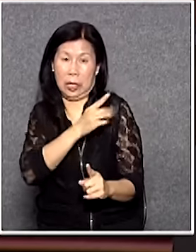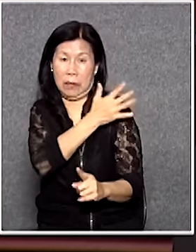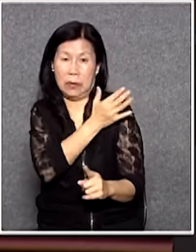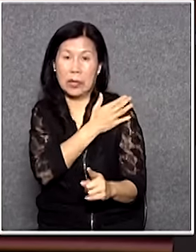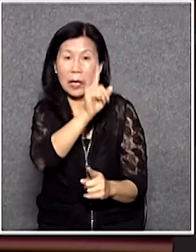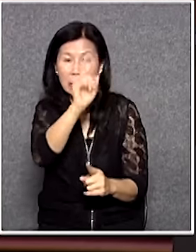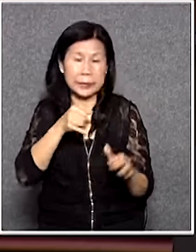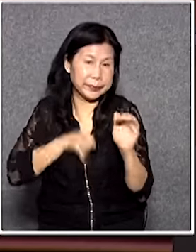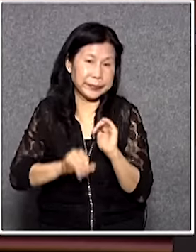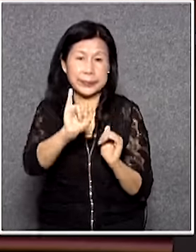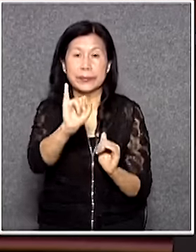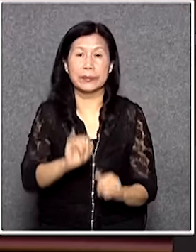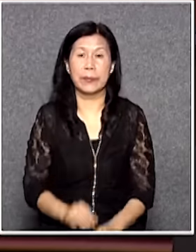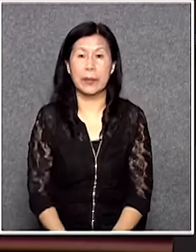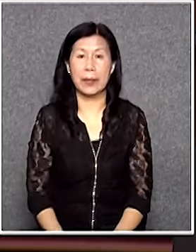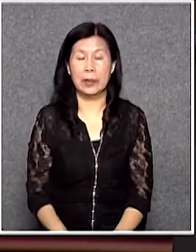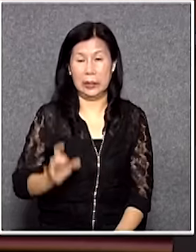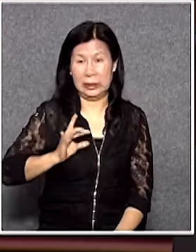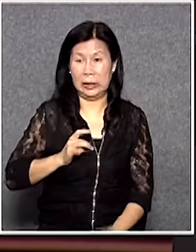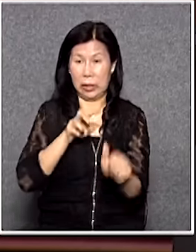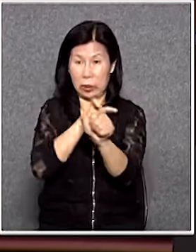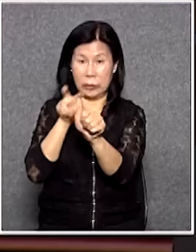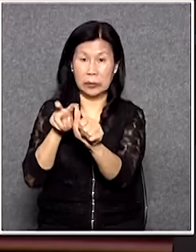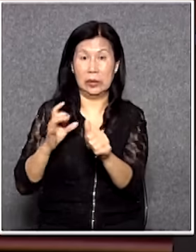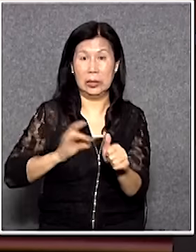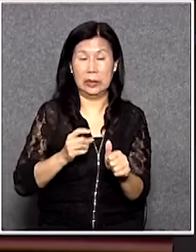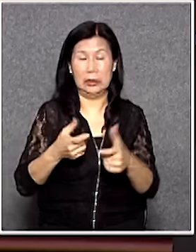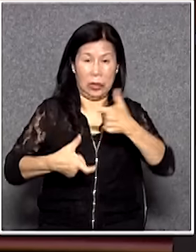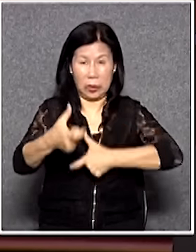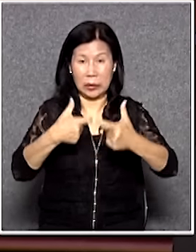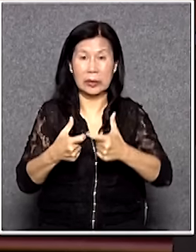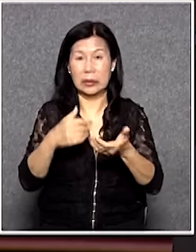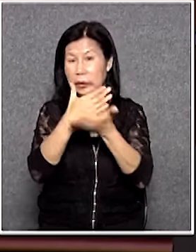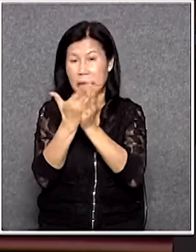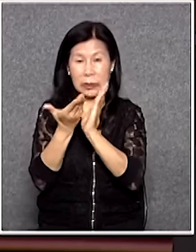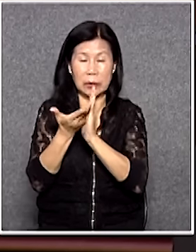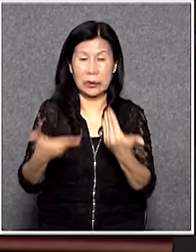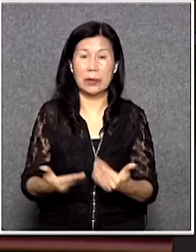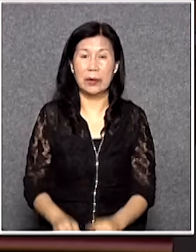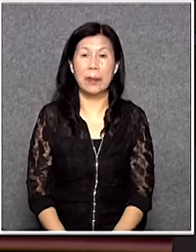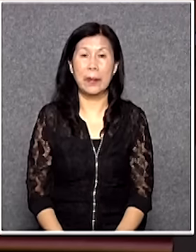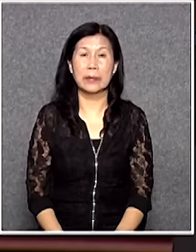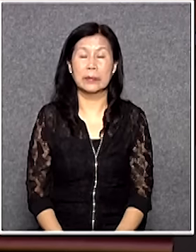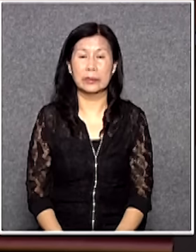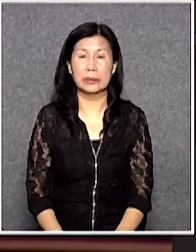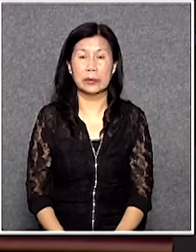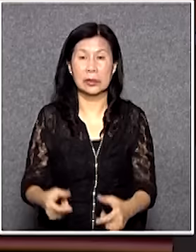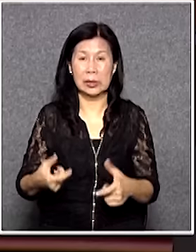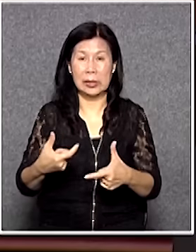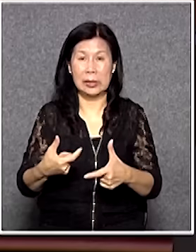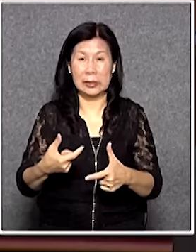么呢？是吧？跟着就私人管理私人市場，咁咪任由嗰啲所謂即係財金界人